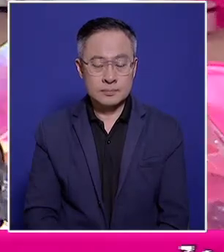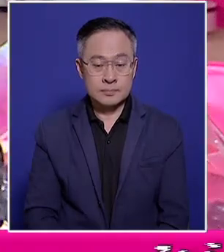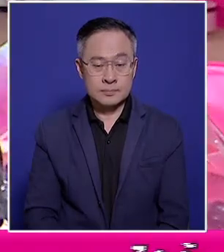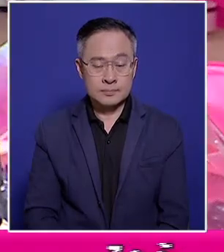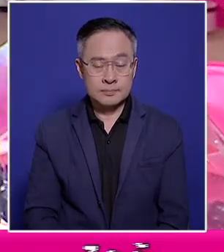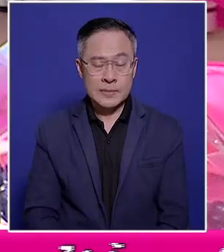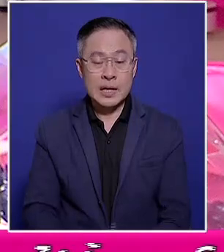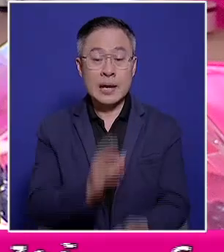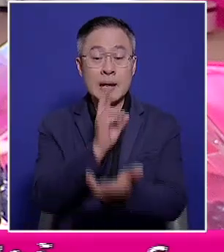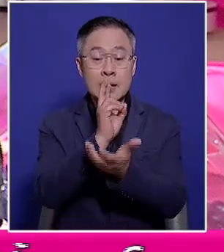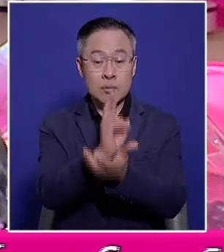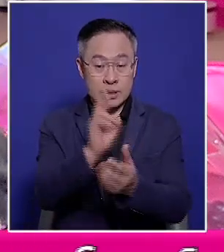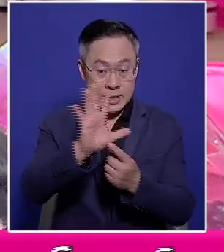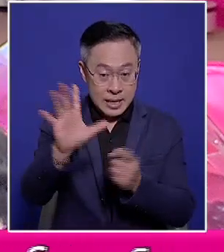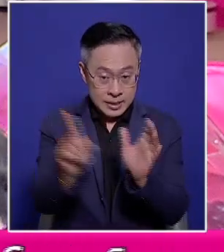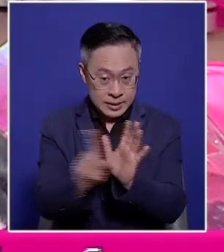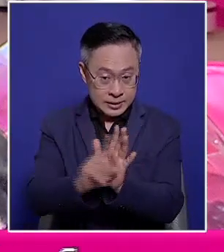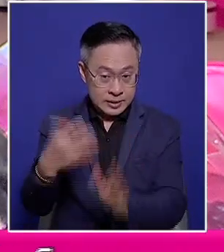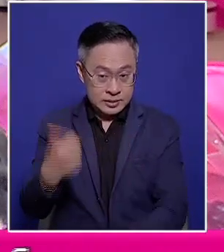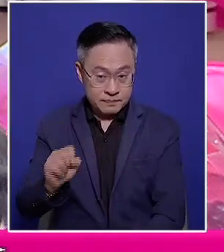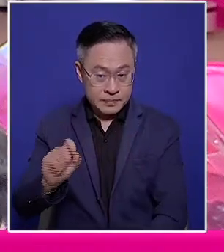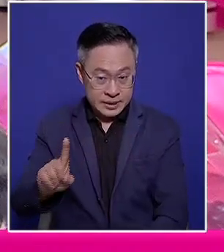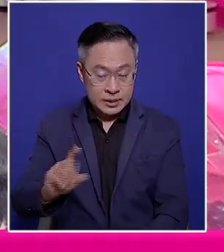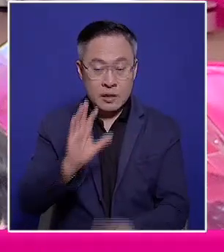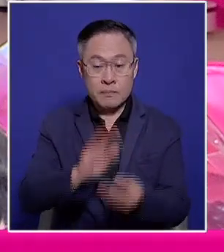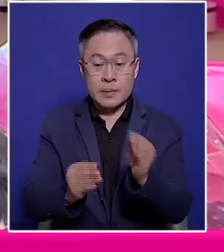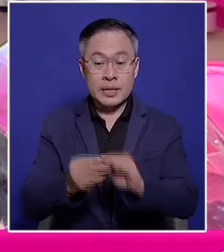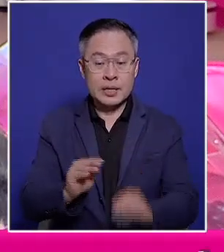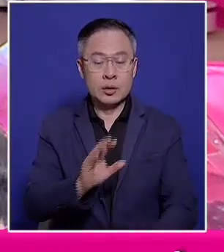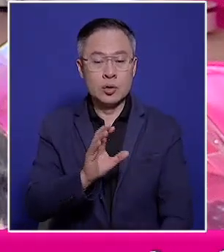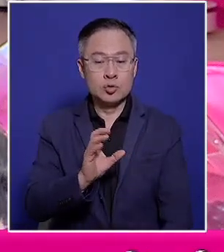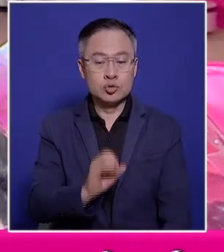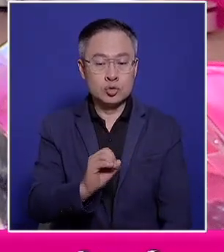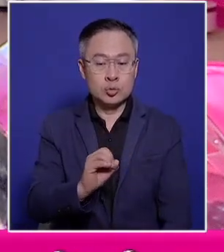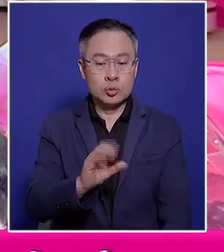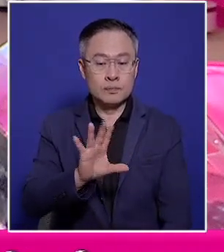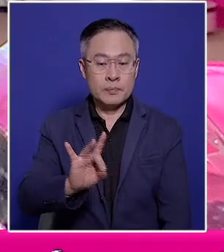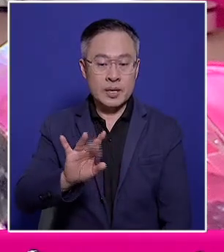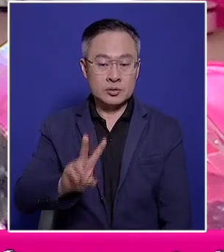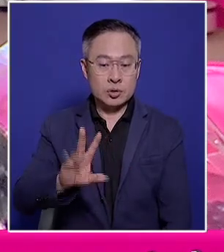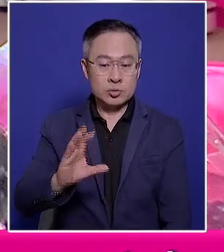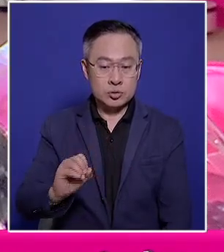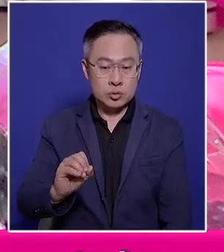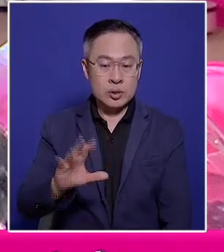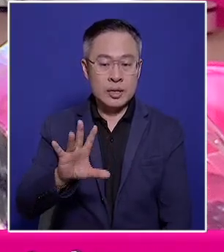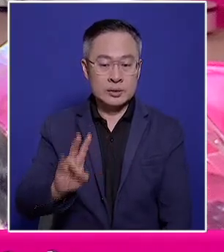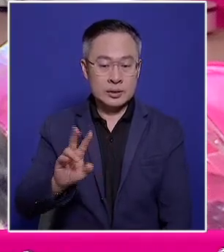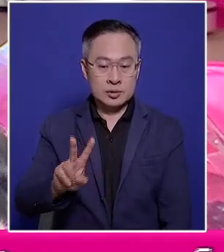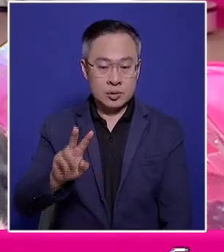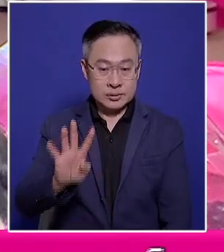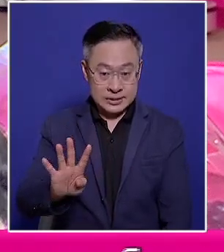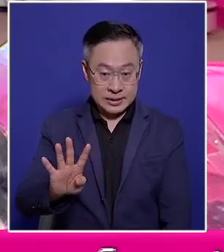อันดับที่5หมุนครั้งที่11เลขที่ออก0 8 2 0 7 2